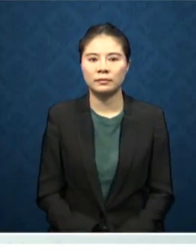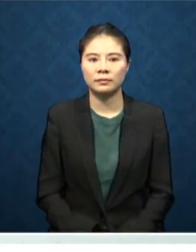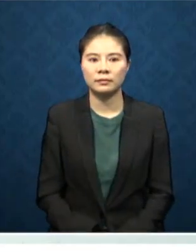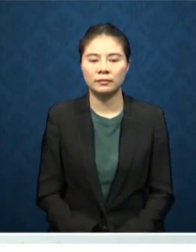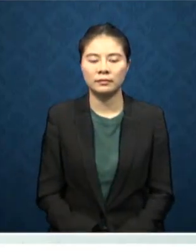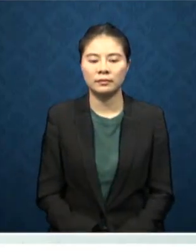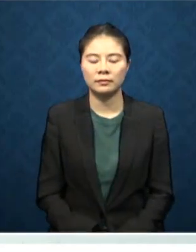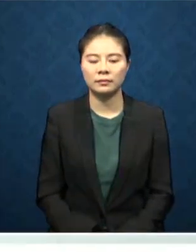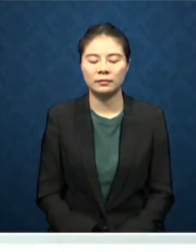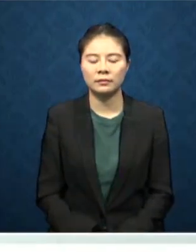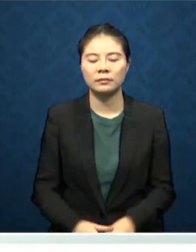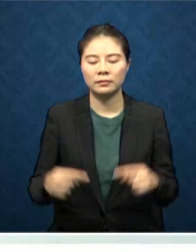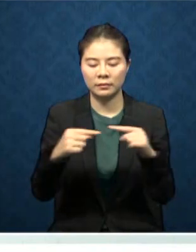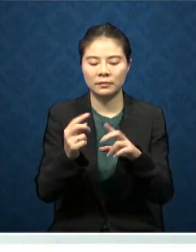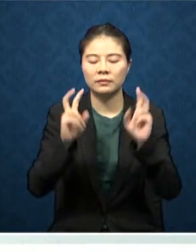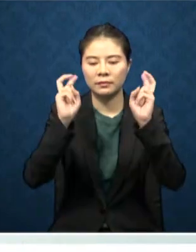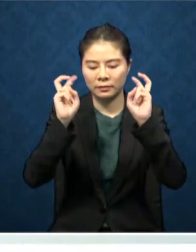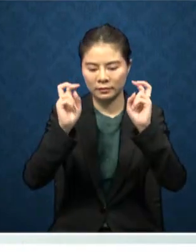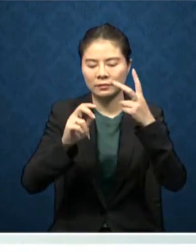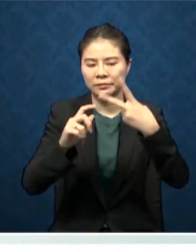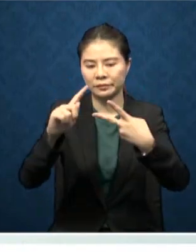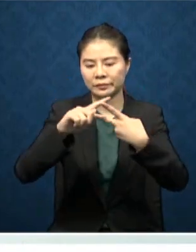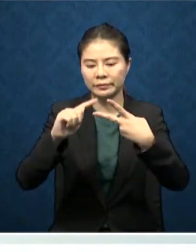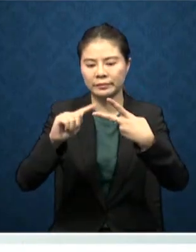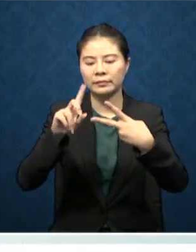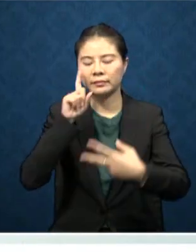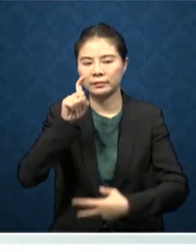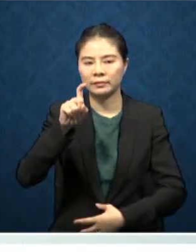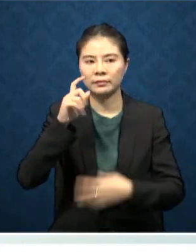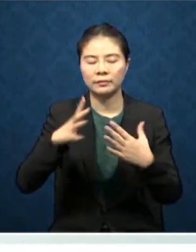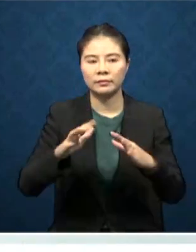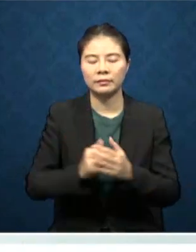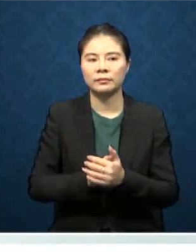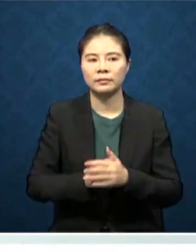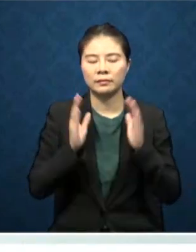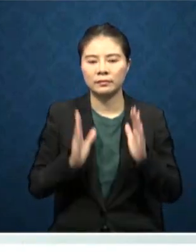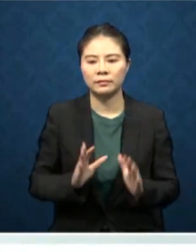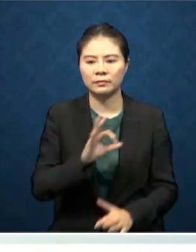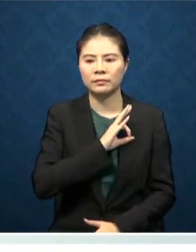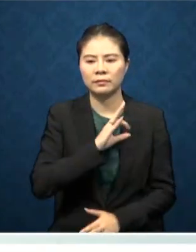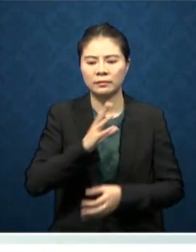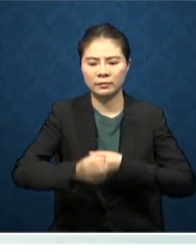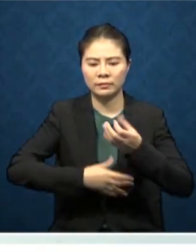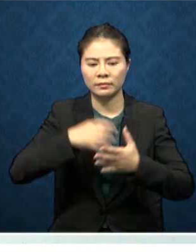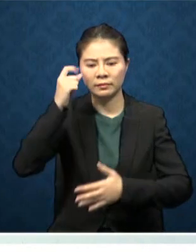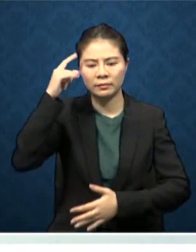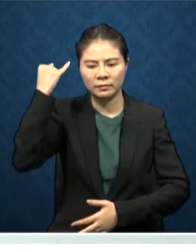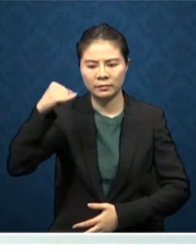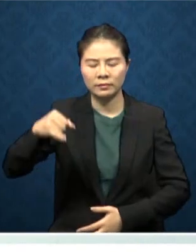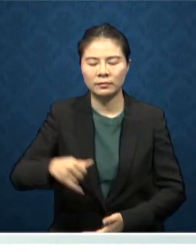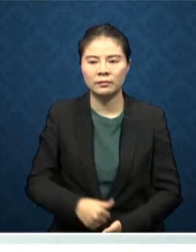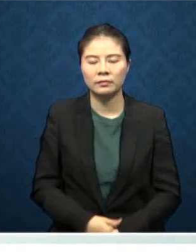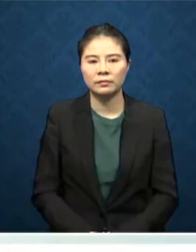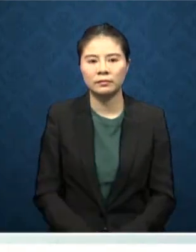2ประเด็นที่ผมได้กราบเรียนไปแล้วแลมีสมาชิกบางท่านอาจจะอภิปรายเข้าใจผิดในสิ่งที่ผมพยายาม